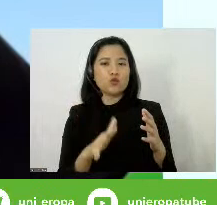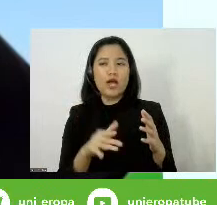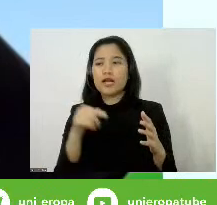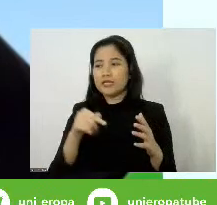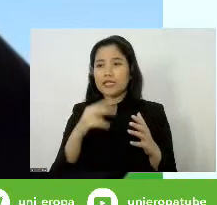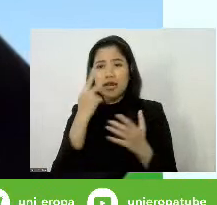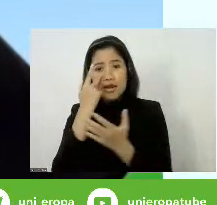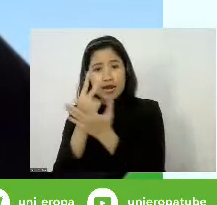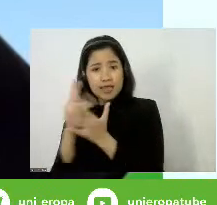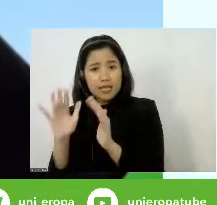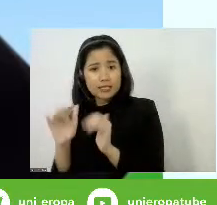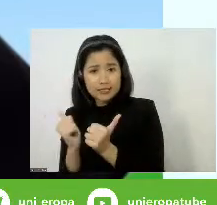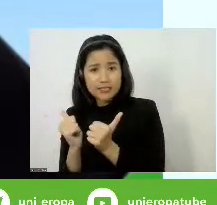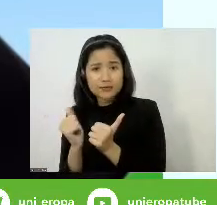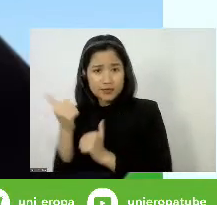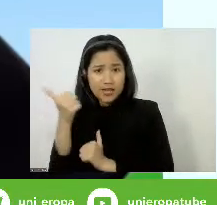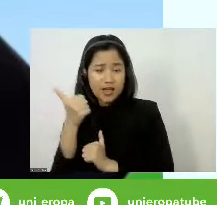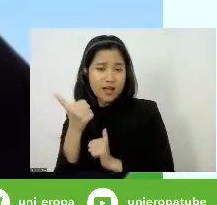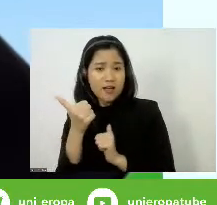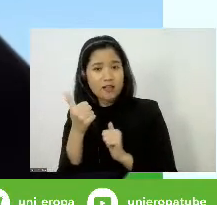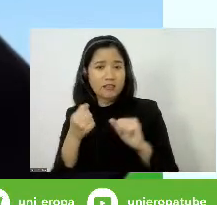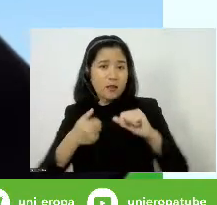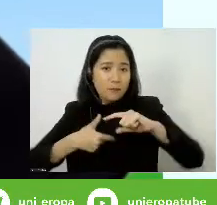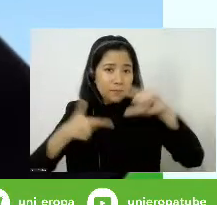hasilnya boleh ditampilkan